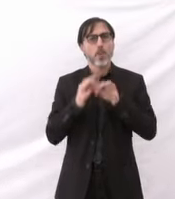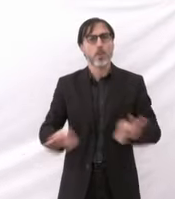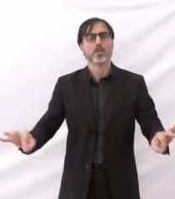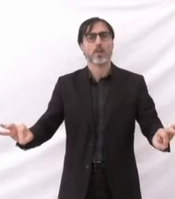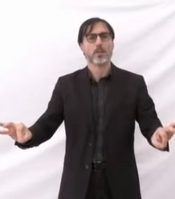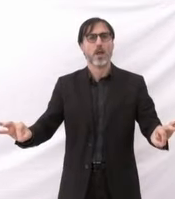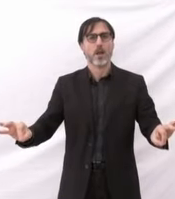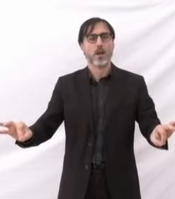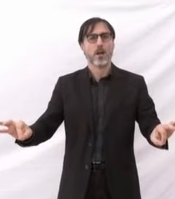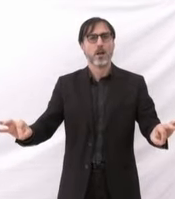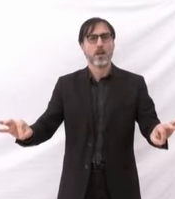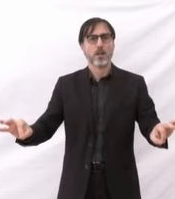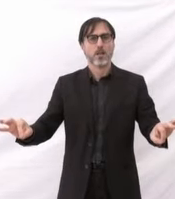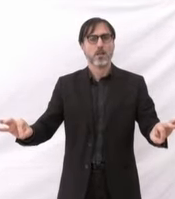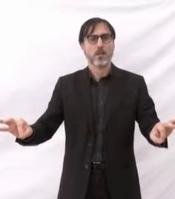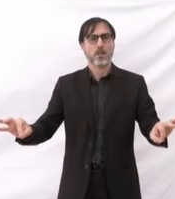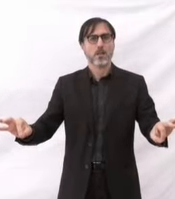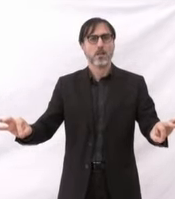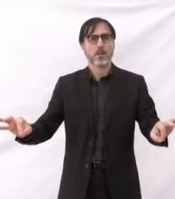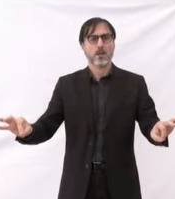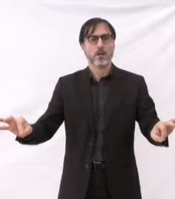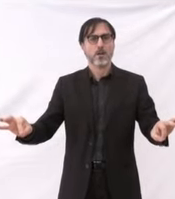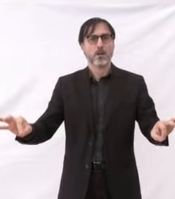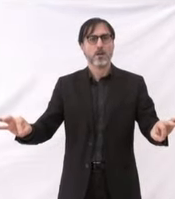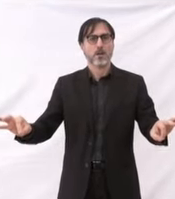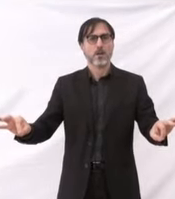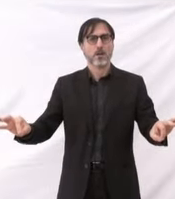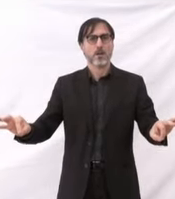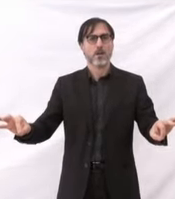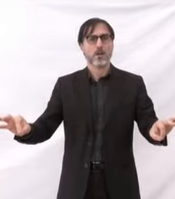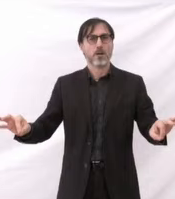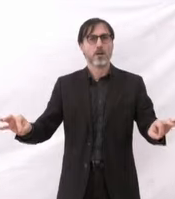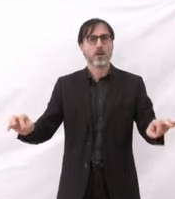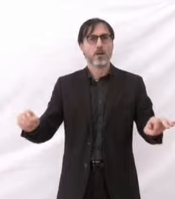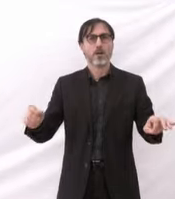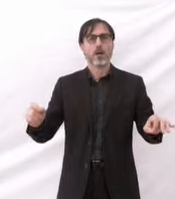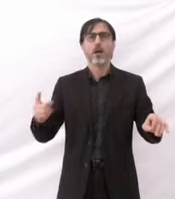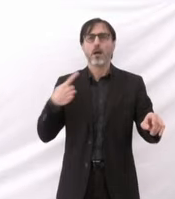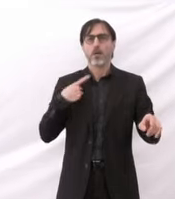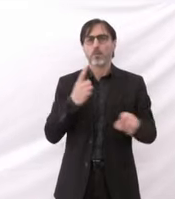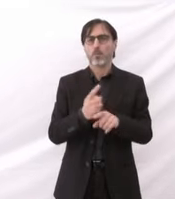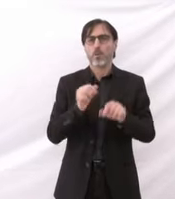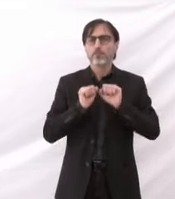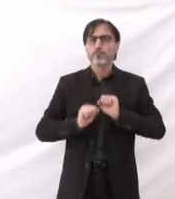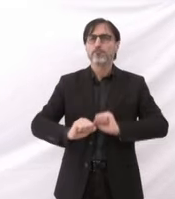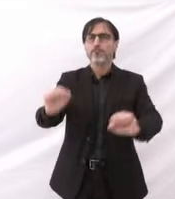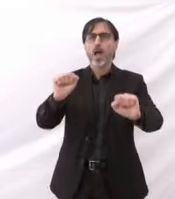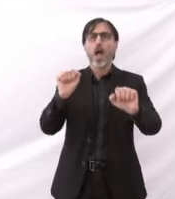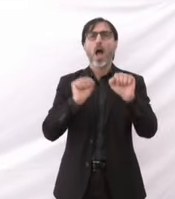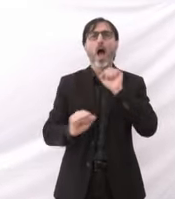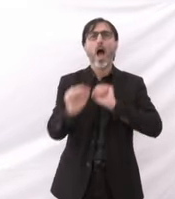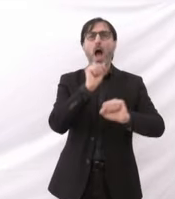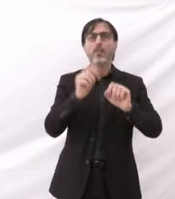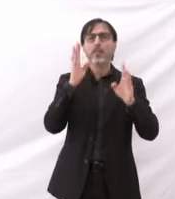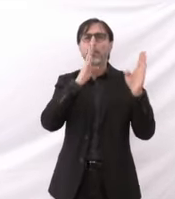Ma dobbiamo respingere anche una certa visione dell'antimafia.